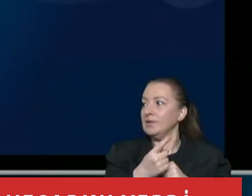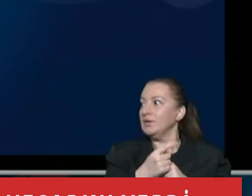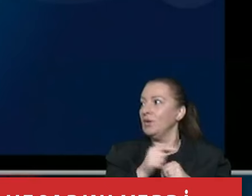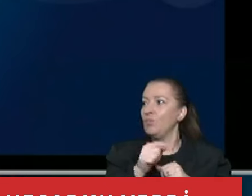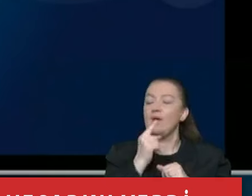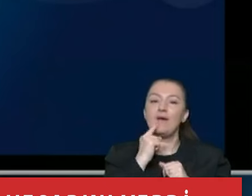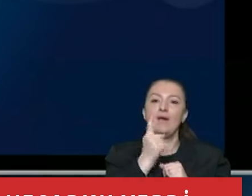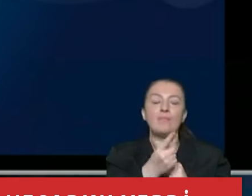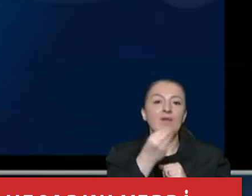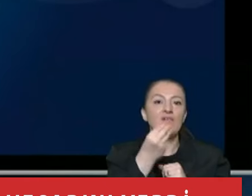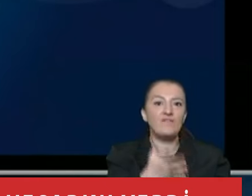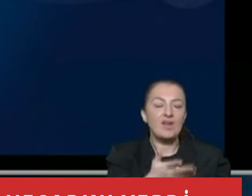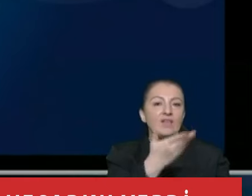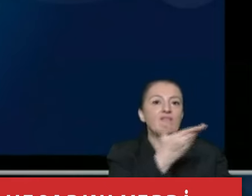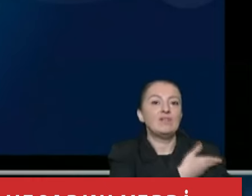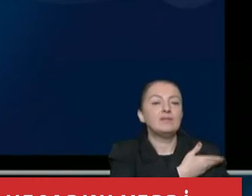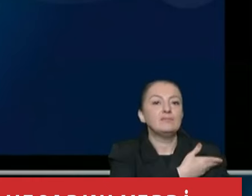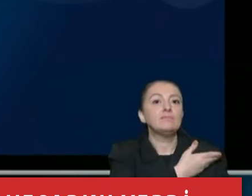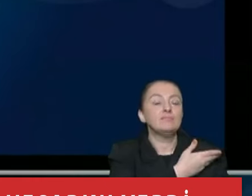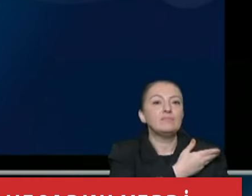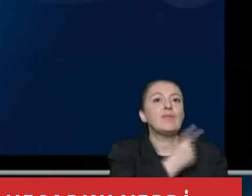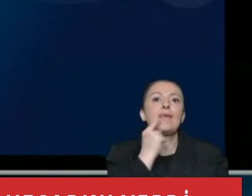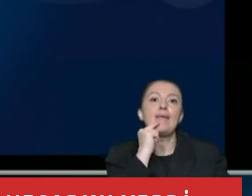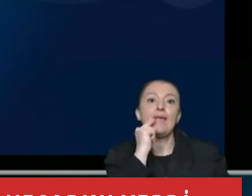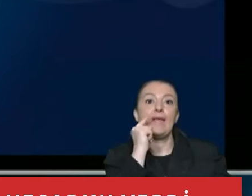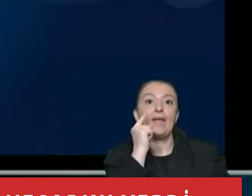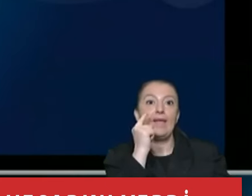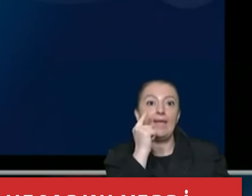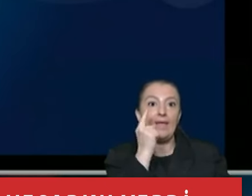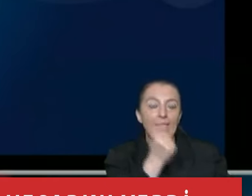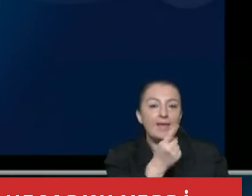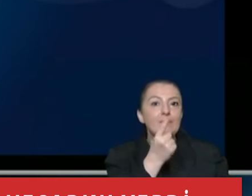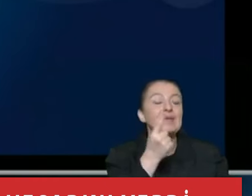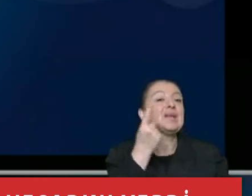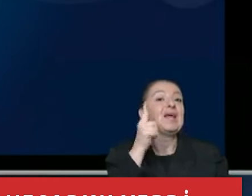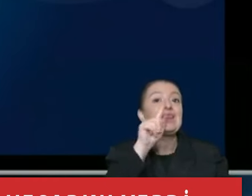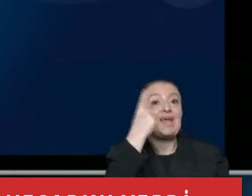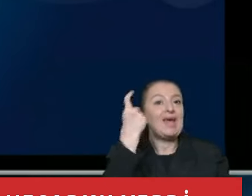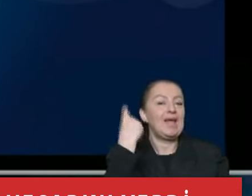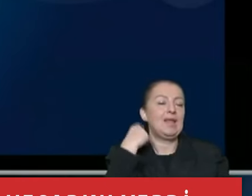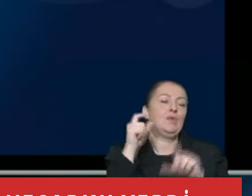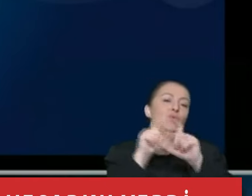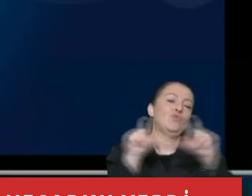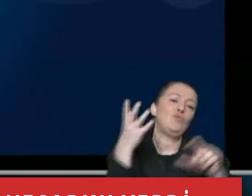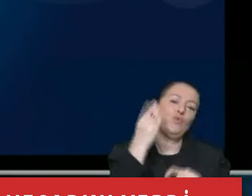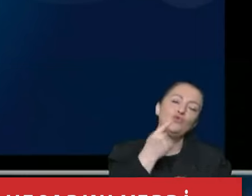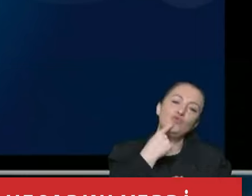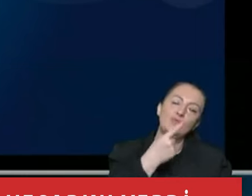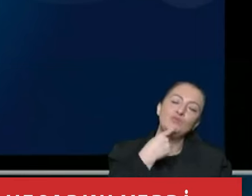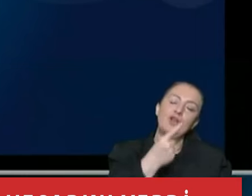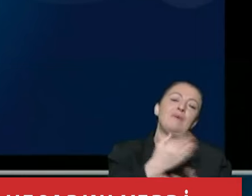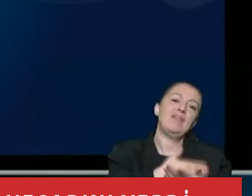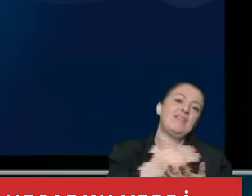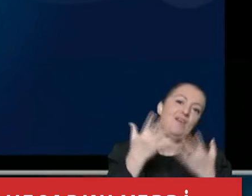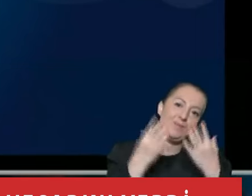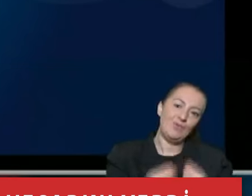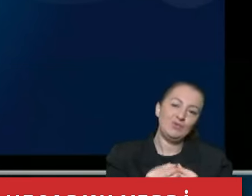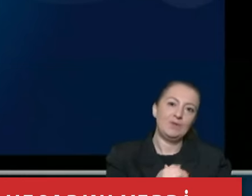emri veren halkımızın zaten Emir vermekte tek yetkili kurum olduğunu söyledik söylemeye devam